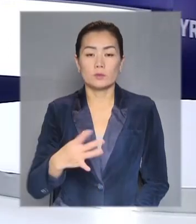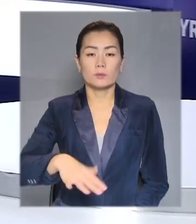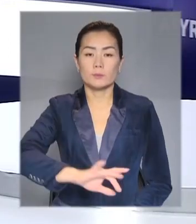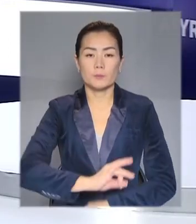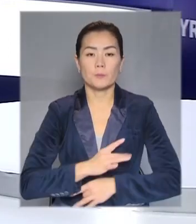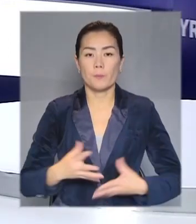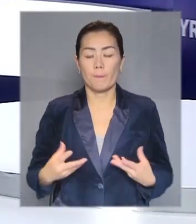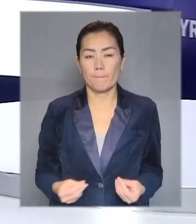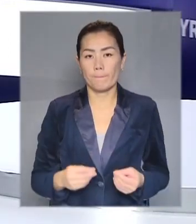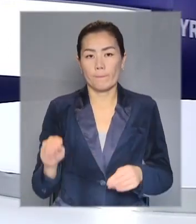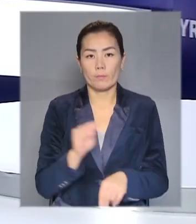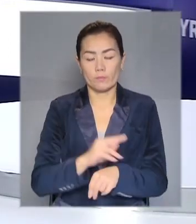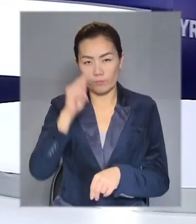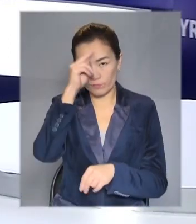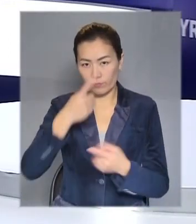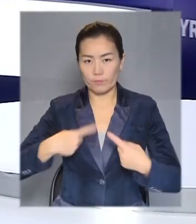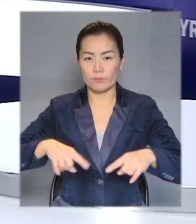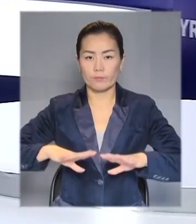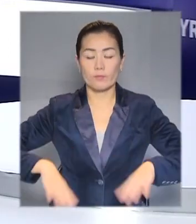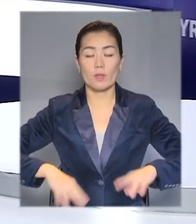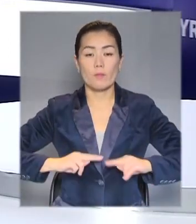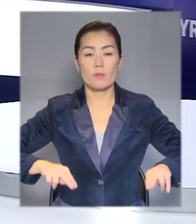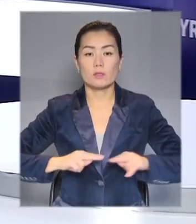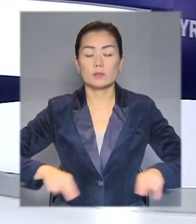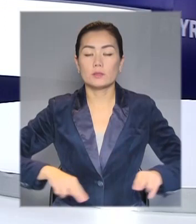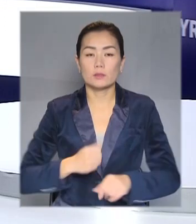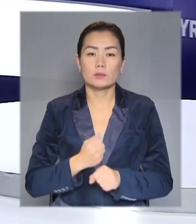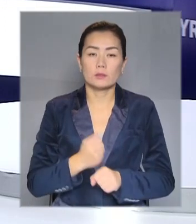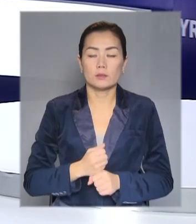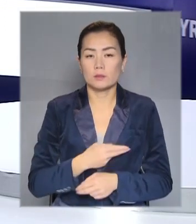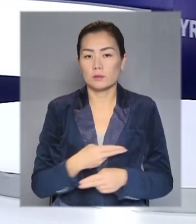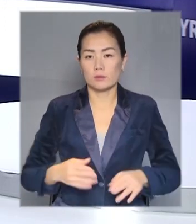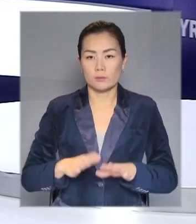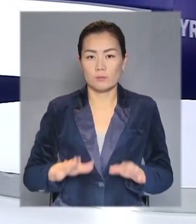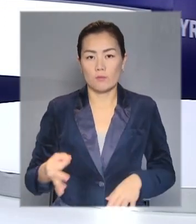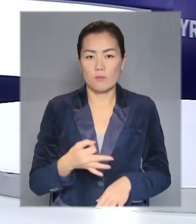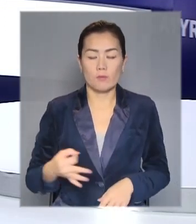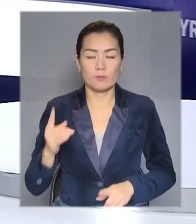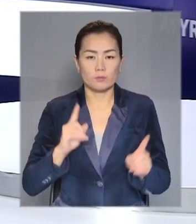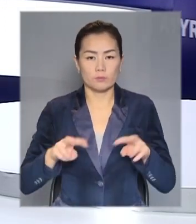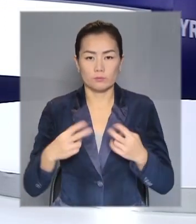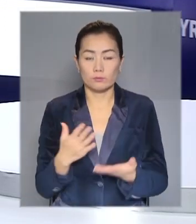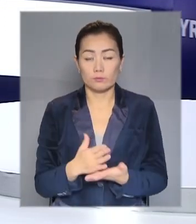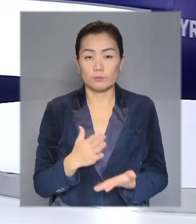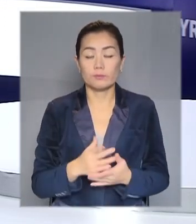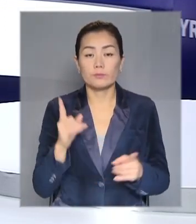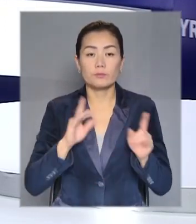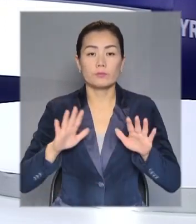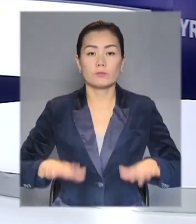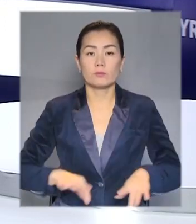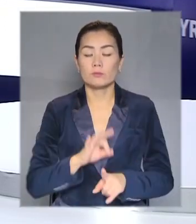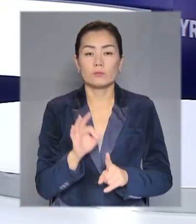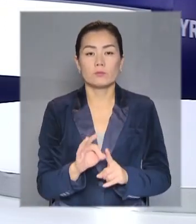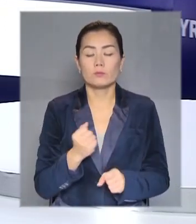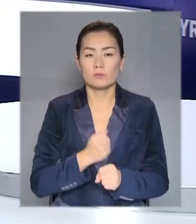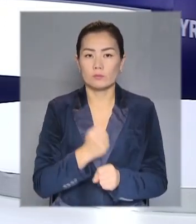Республика күніне орай қосымша білім беру ұйымдары педагогтерінің шығармашылығы тақырыбындағы облыстық форум өтті. Салтанатты шараның